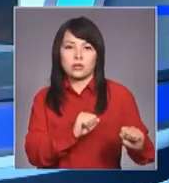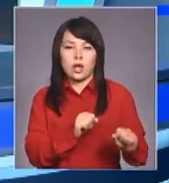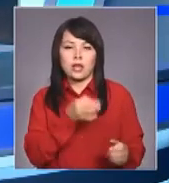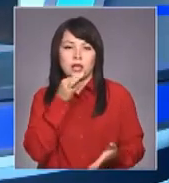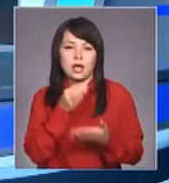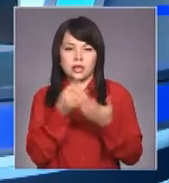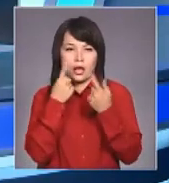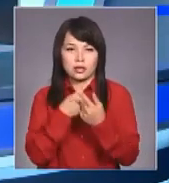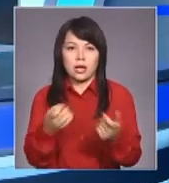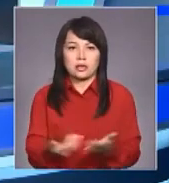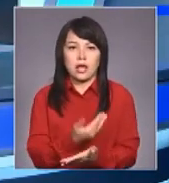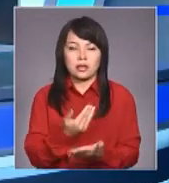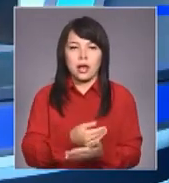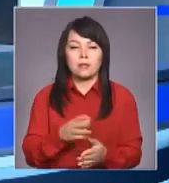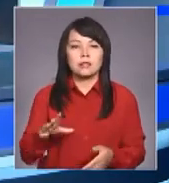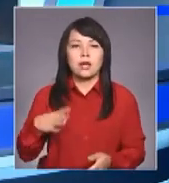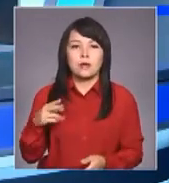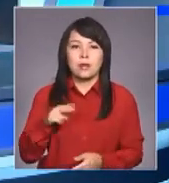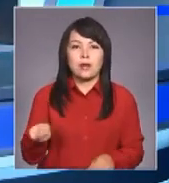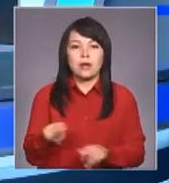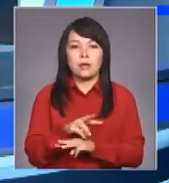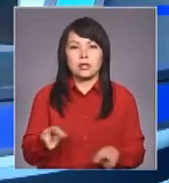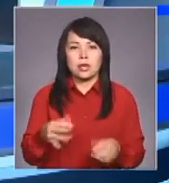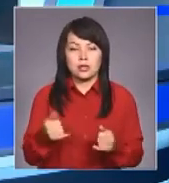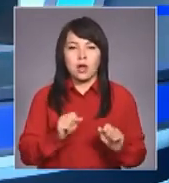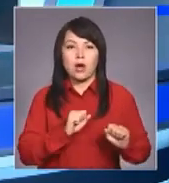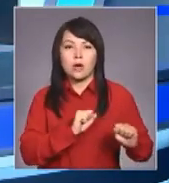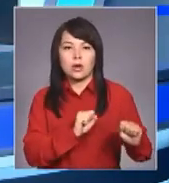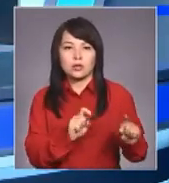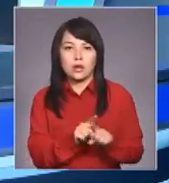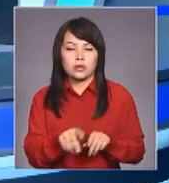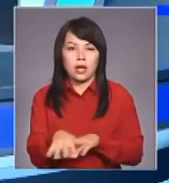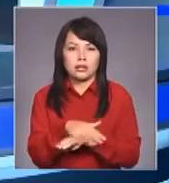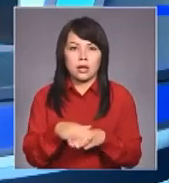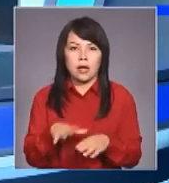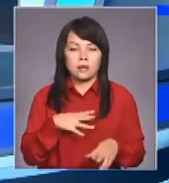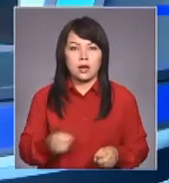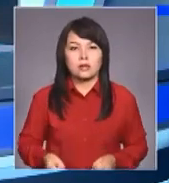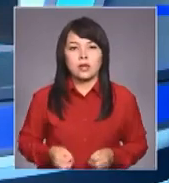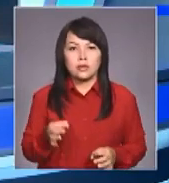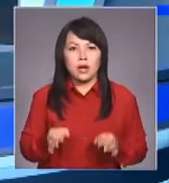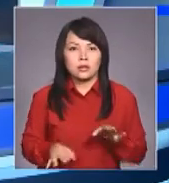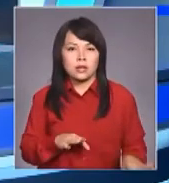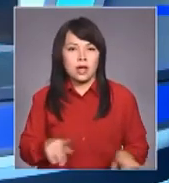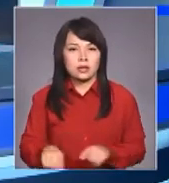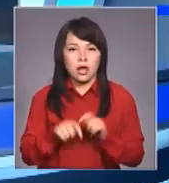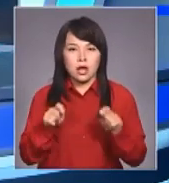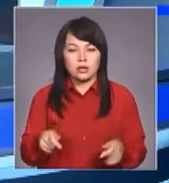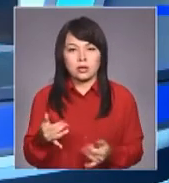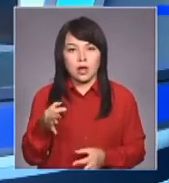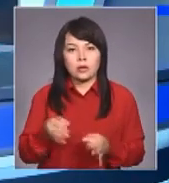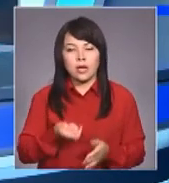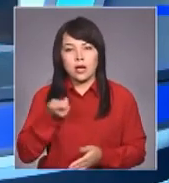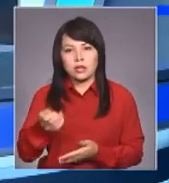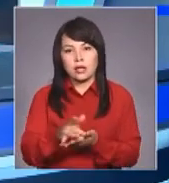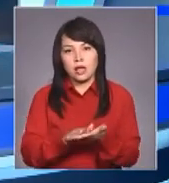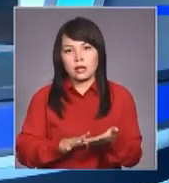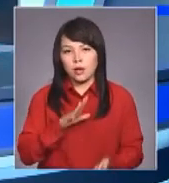қорғаушылары мәлімдеді. Бұрынғы премьер-министрдің қорғаушылары да қылмыстық істі тоқтату туралы судьяға өтініш хат